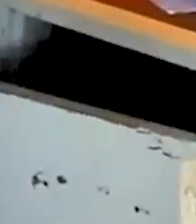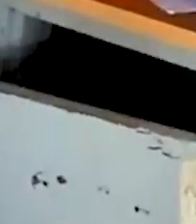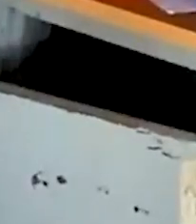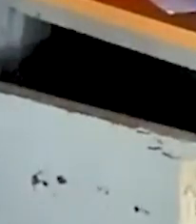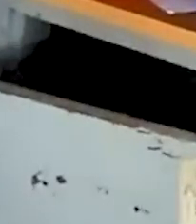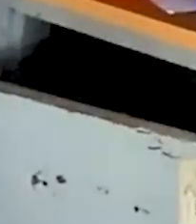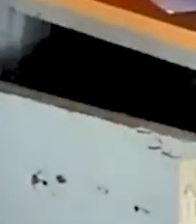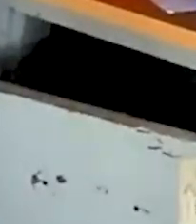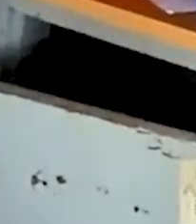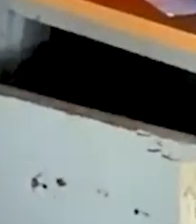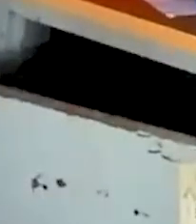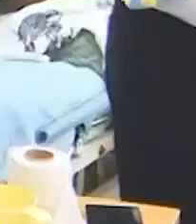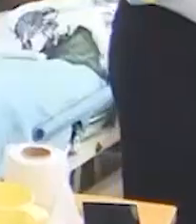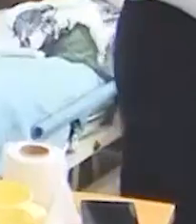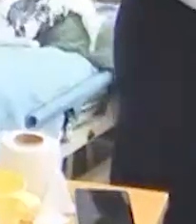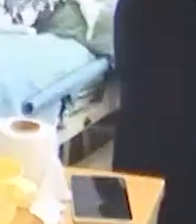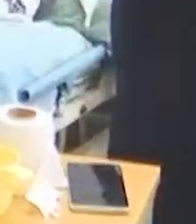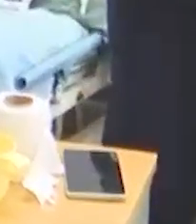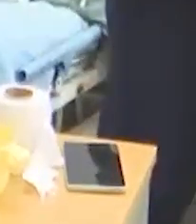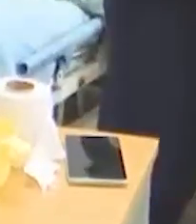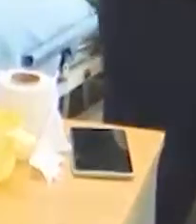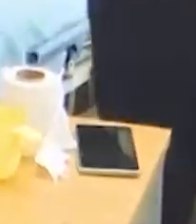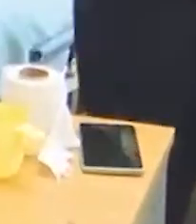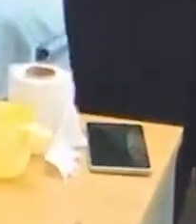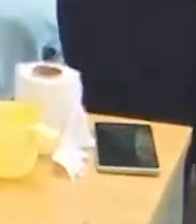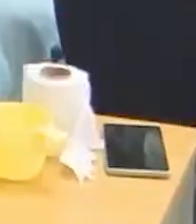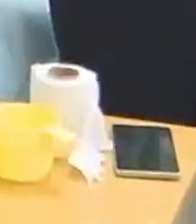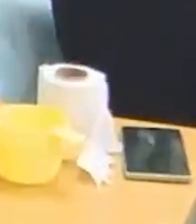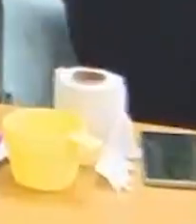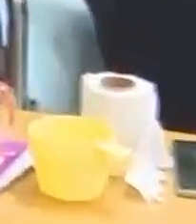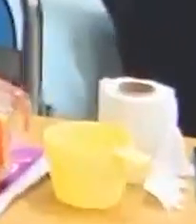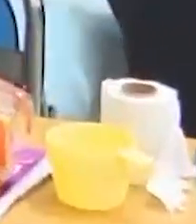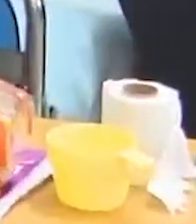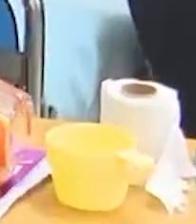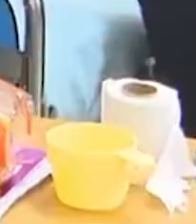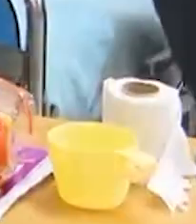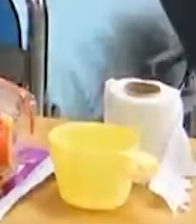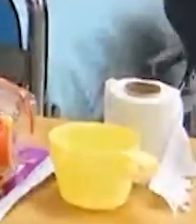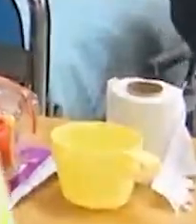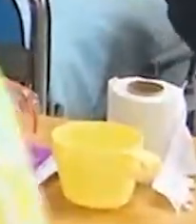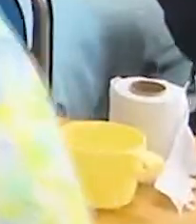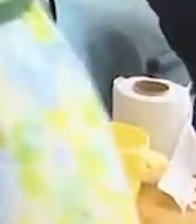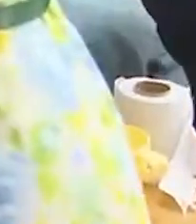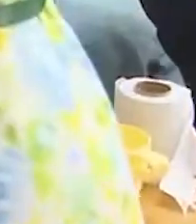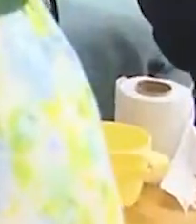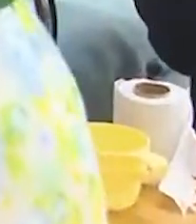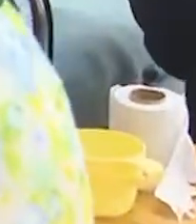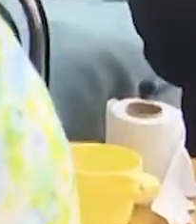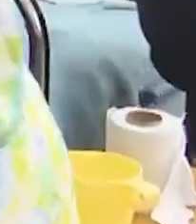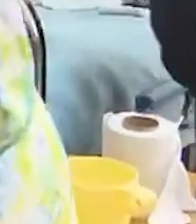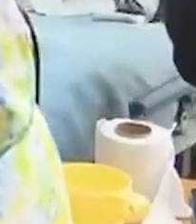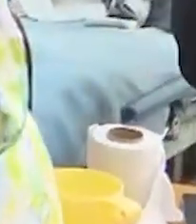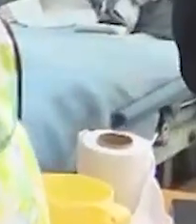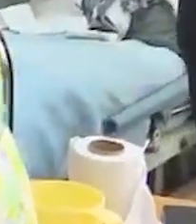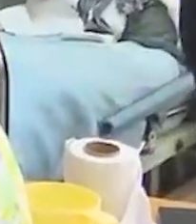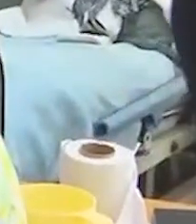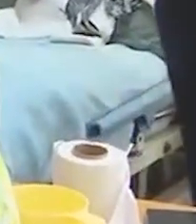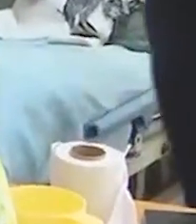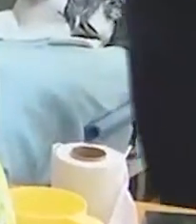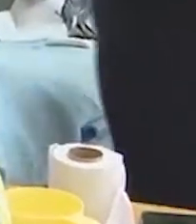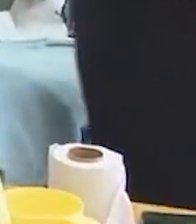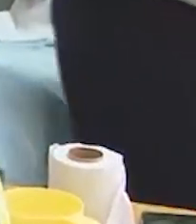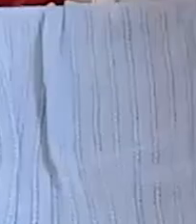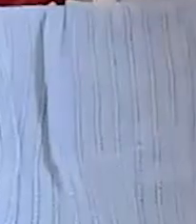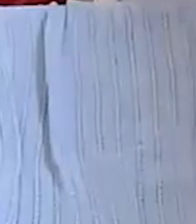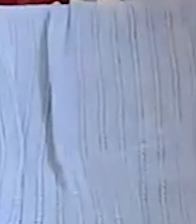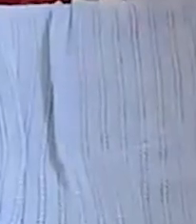walikuwa wanalipisha shilingi 5,000. Ndio maana kwa inasimamiwa na NHIF. Kwa sasa chini ya mwamvuli wa SHA, linda mama iliyo bora zaidi, kina mama